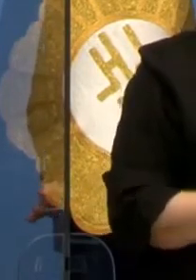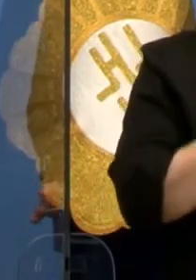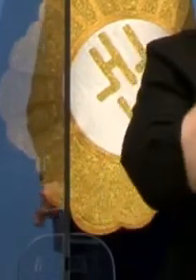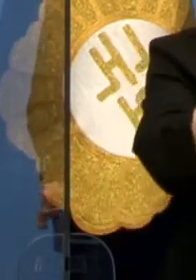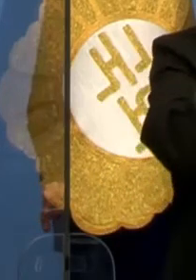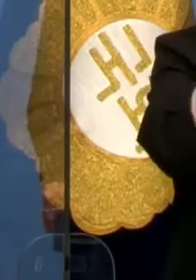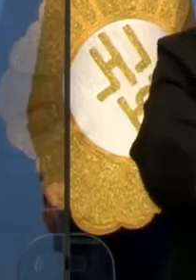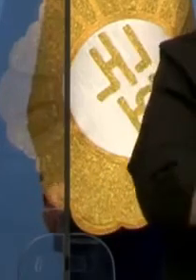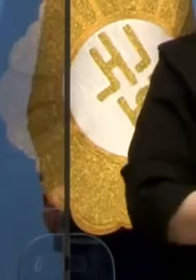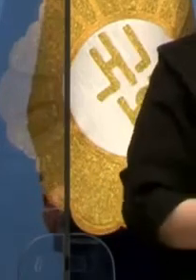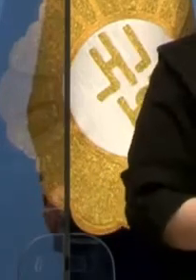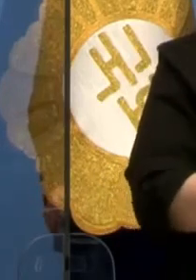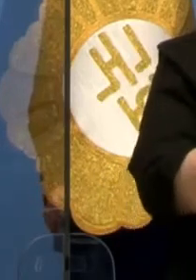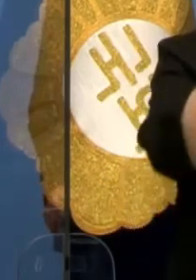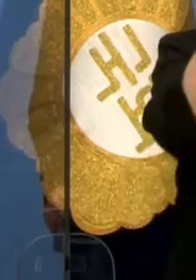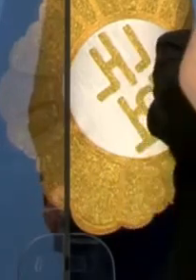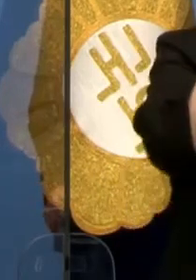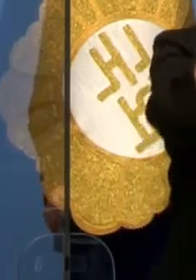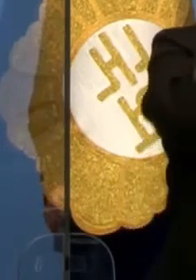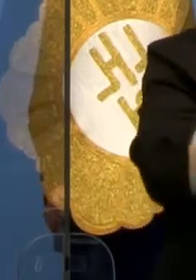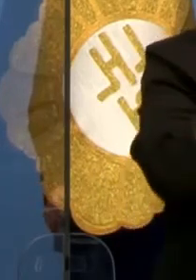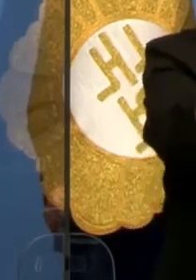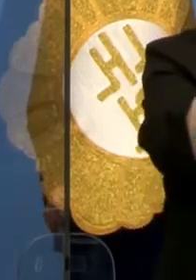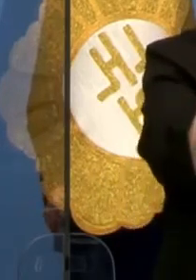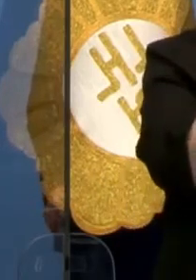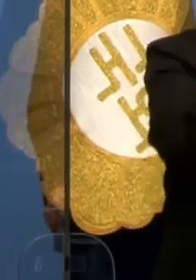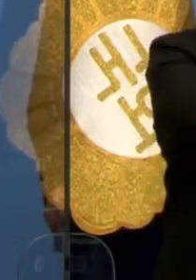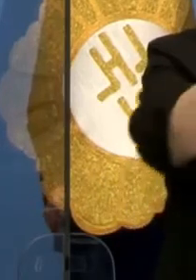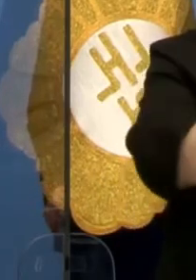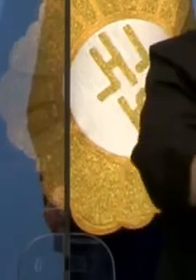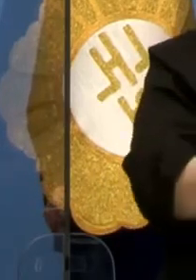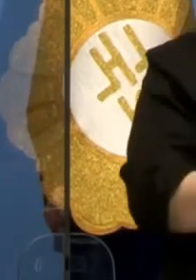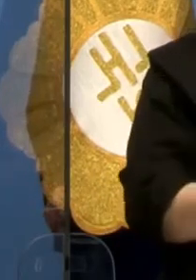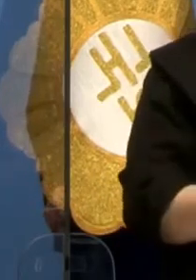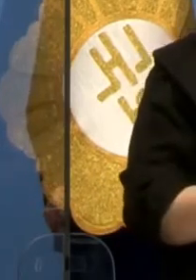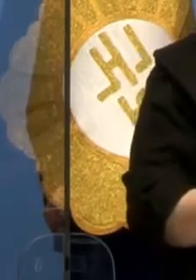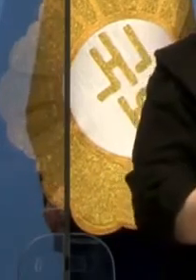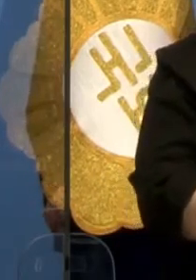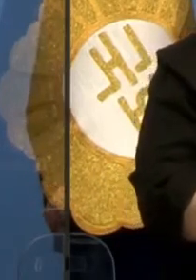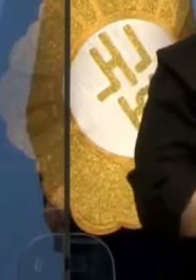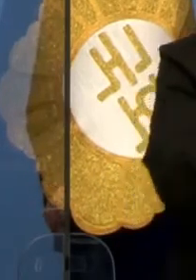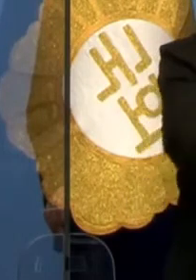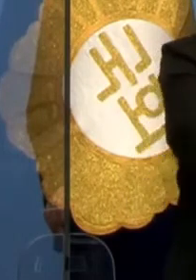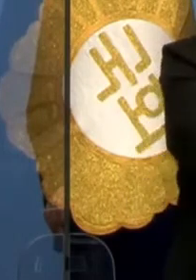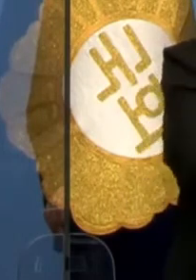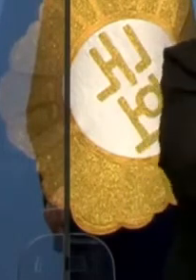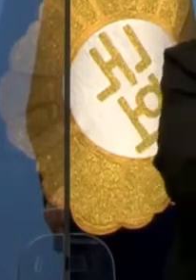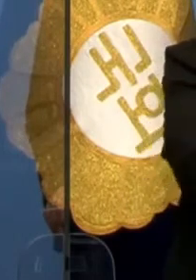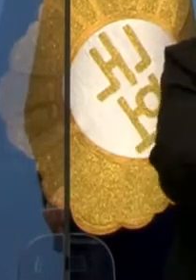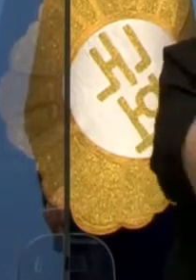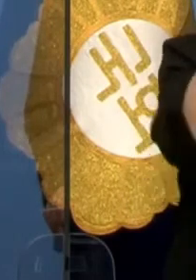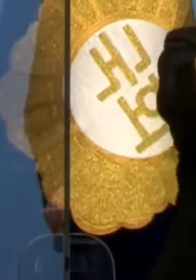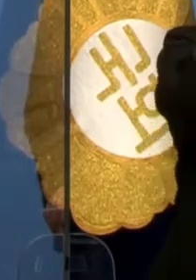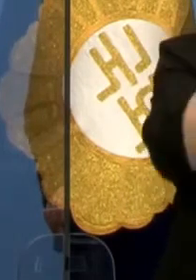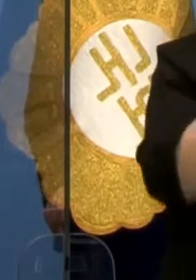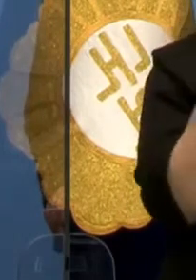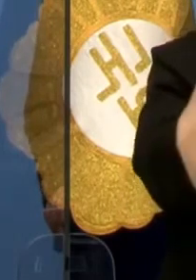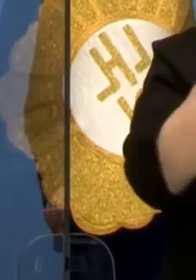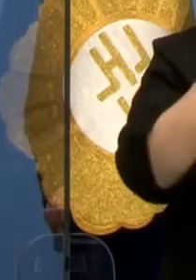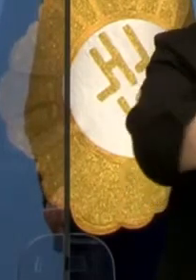허무맹랑한 검찰의 고발장 하나 때문에 벌어진 일입니다. 고발장 한장 달랑 제출되고 이에 대해 검찰이